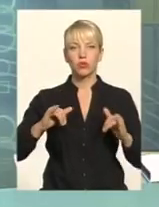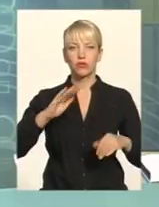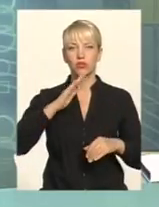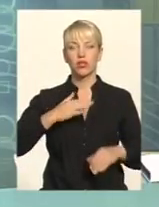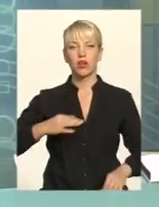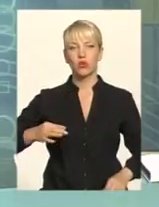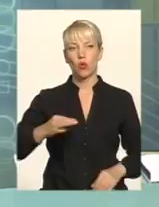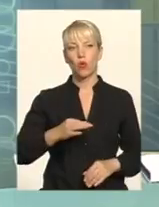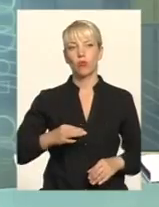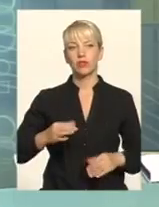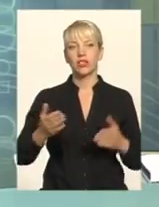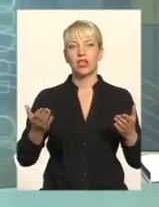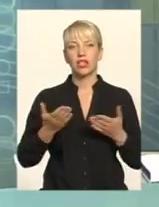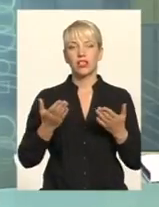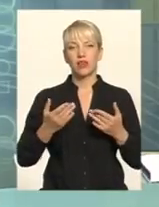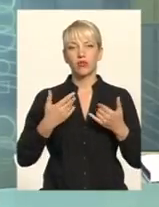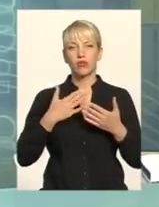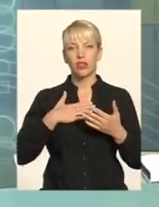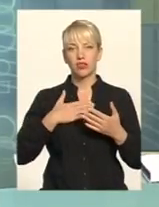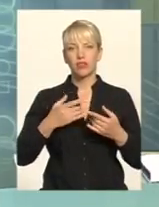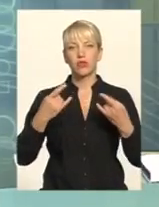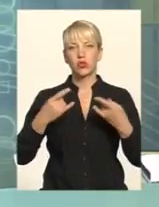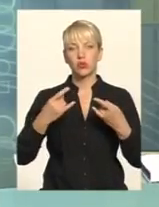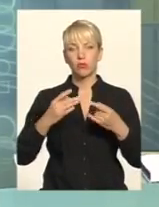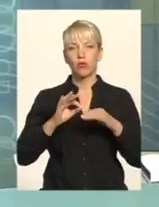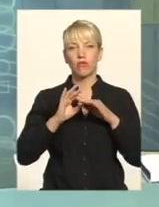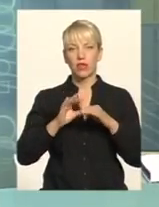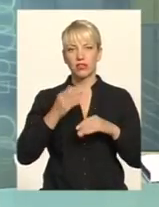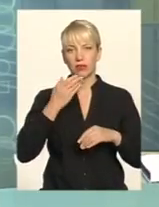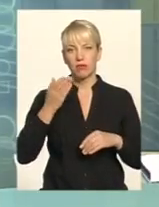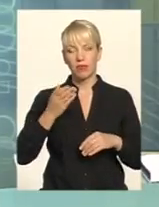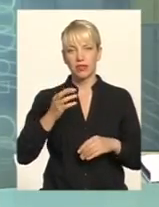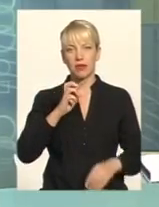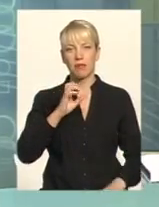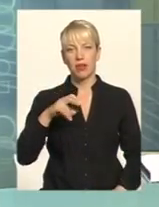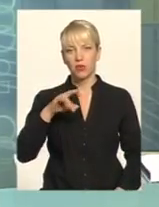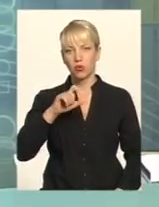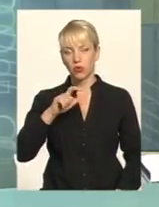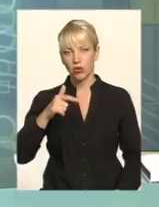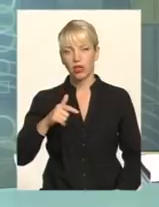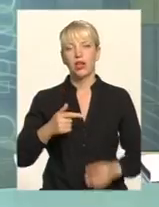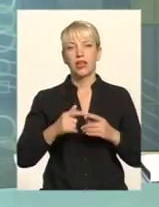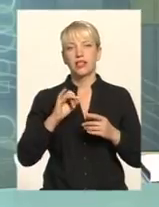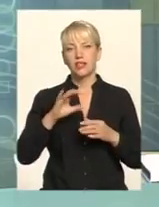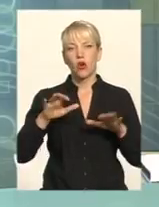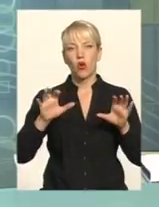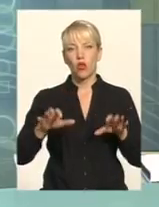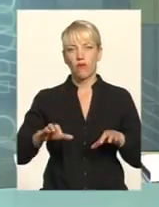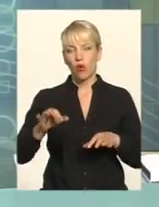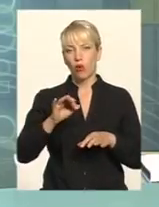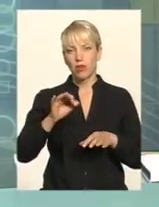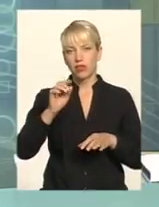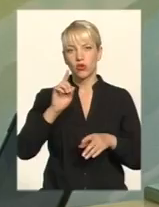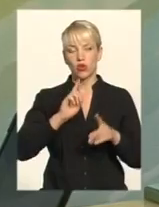нашої області, яку у студії я, Анна Бендюх, вестиму із головою Хмельницької обласної ради Іваном Гончарем